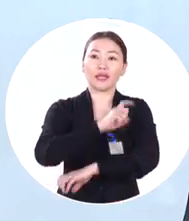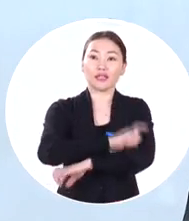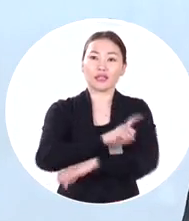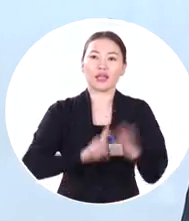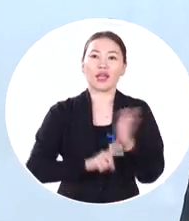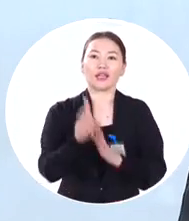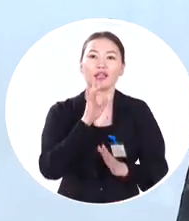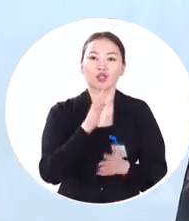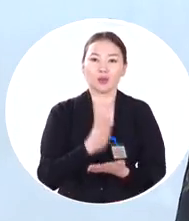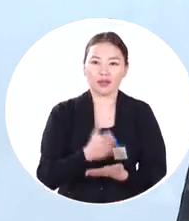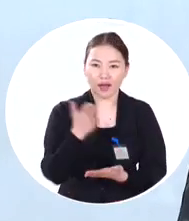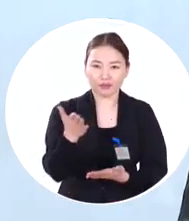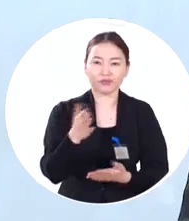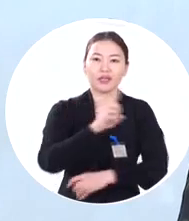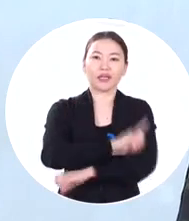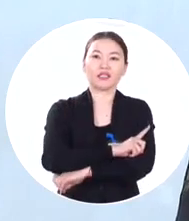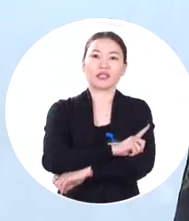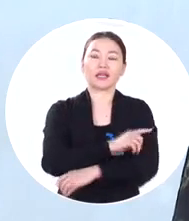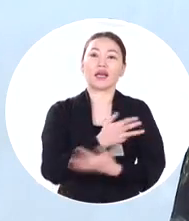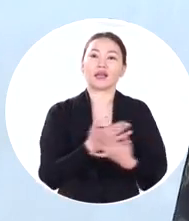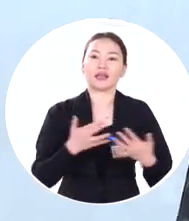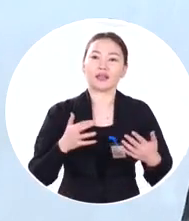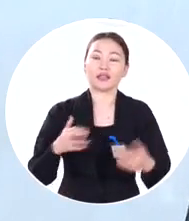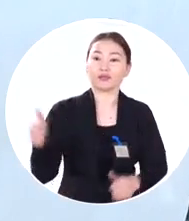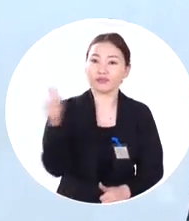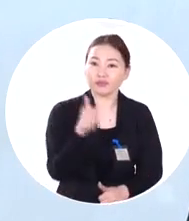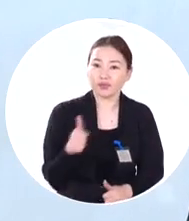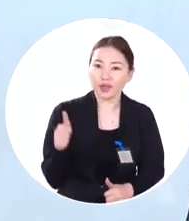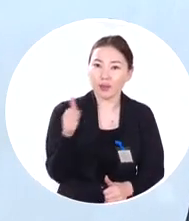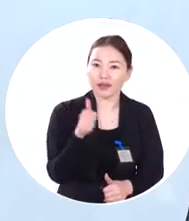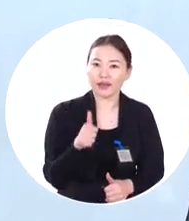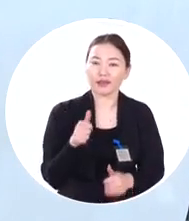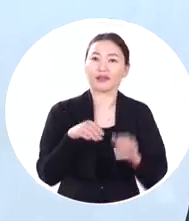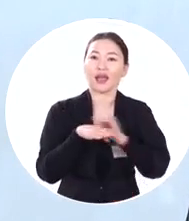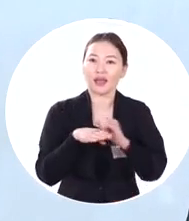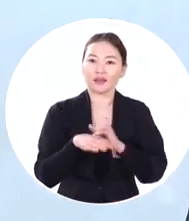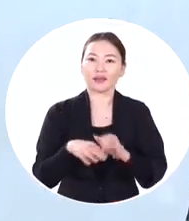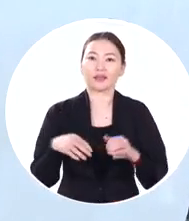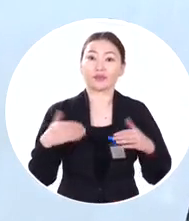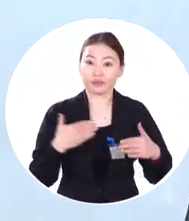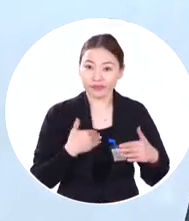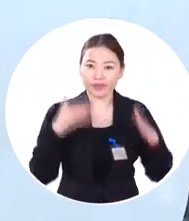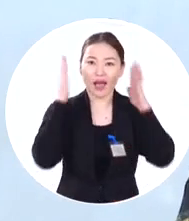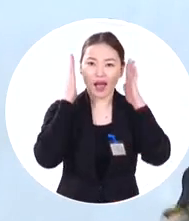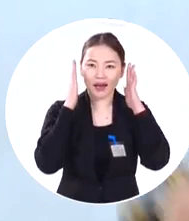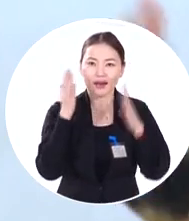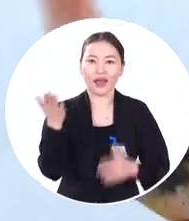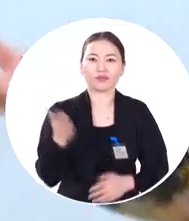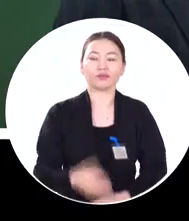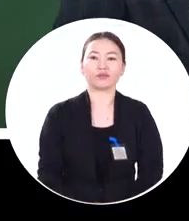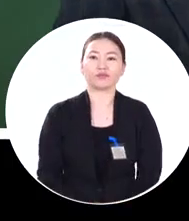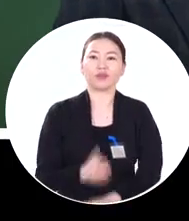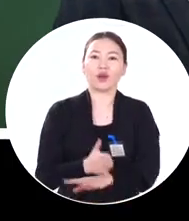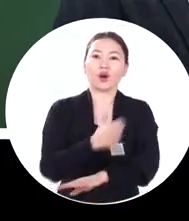бүрэн хангаад анхаарлаа найшин хандуулаарай. За өнөөдрийнхөө хичээлийг бид бүхэн өмнөх хичээл дээр ярилцсан